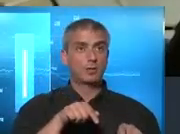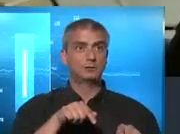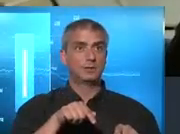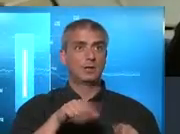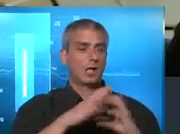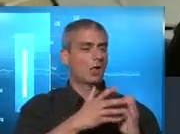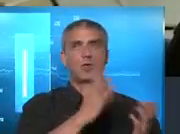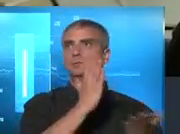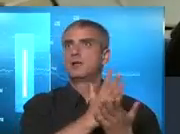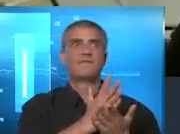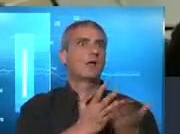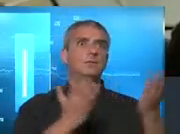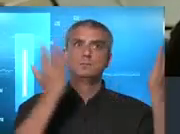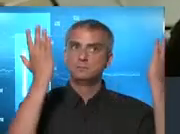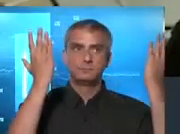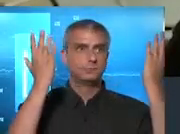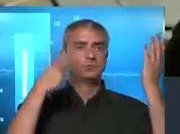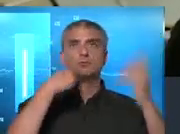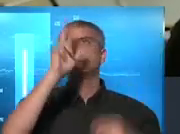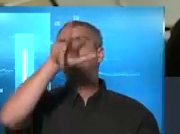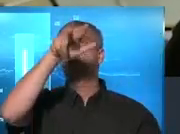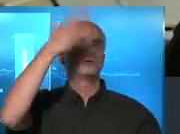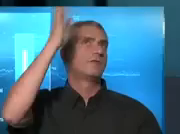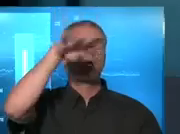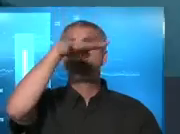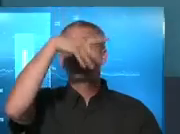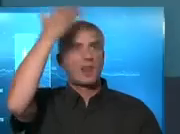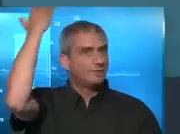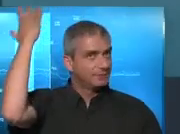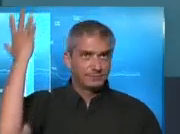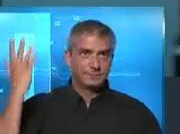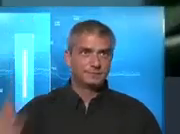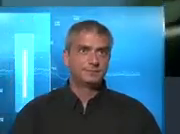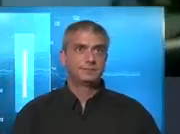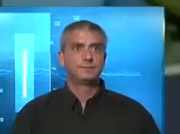כדור הארץ כבר שנת 3,000, 4,000.